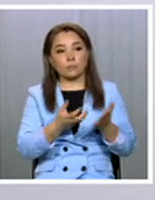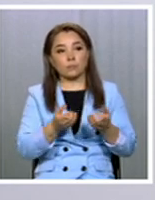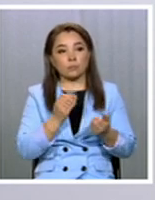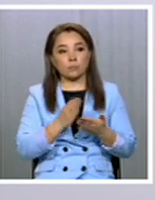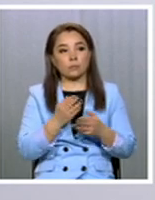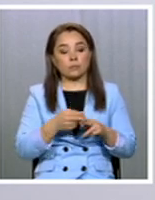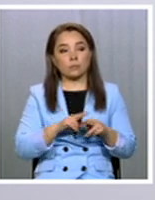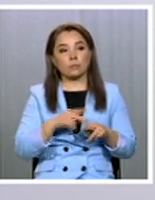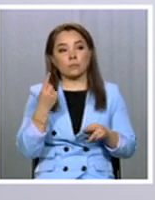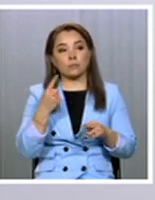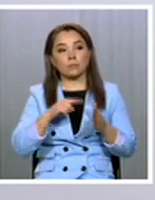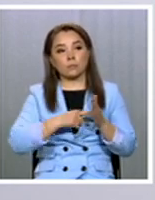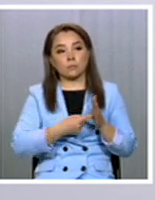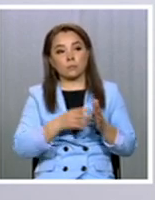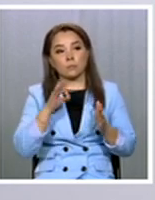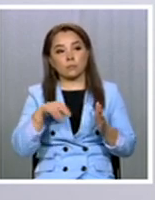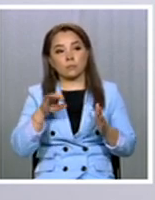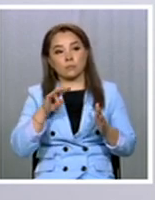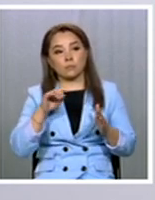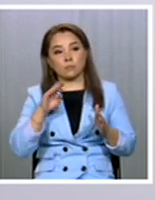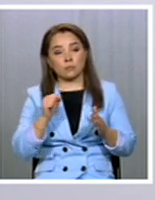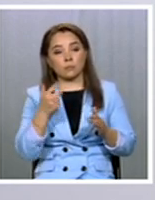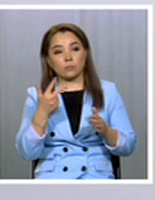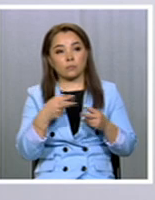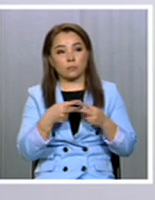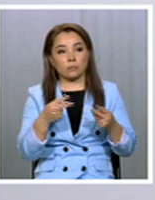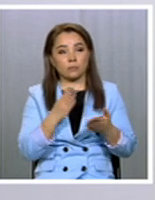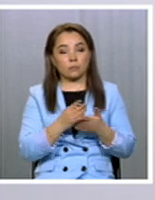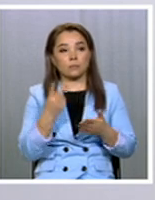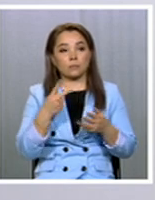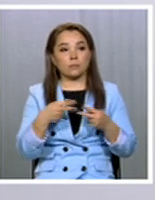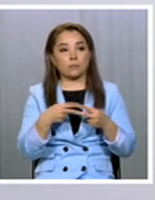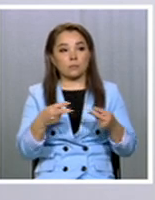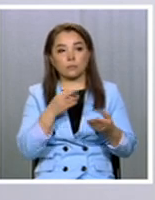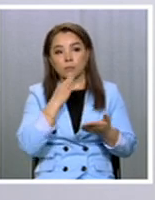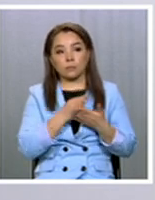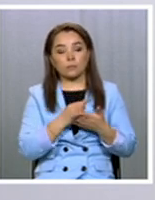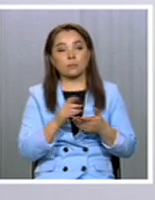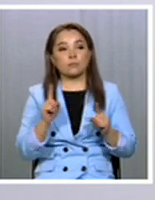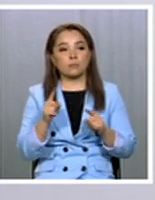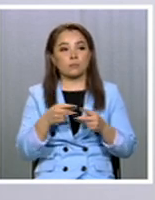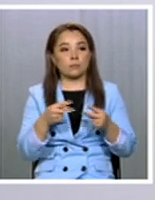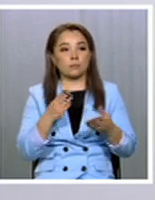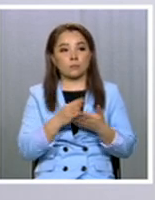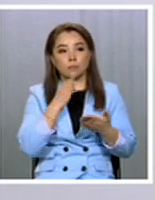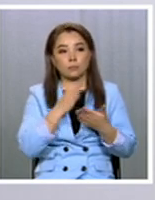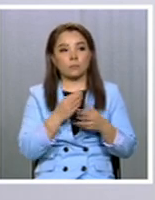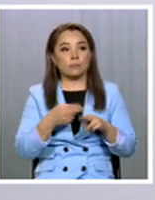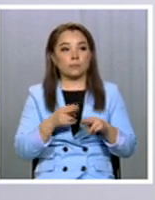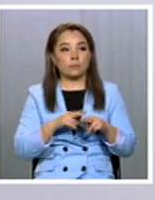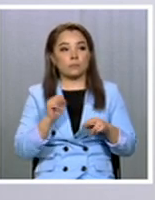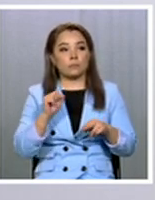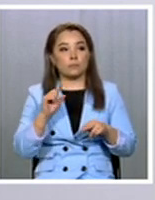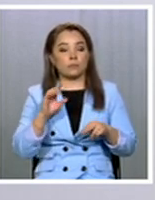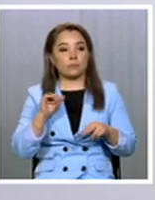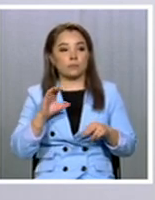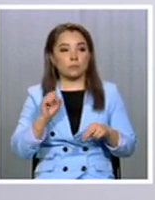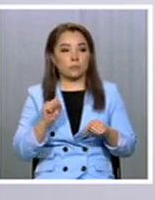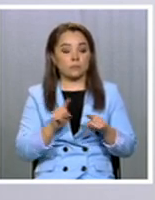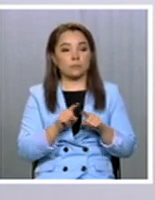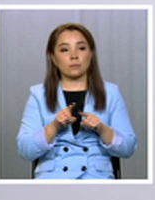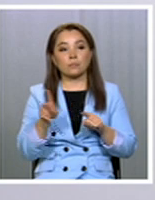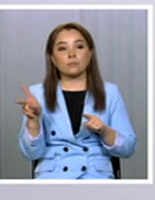Бір нүктенің ординатасы 3-ке тең, екінші нүктенің ординатасы неге тең? Яғни абсцисса осіне параллель түзу